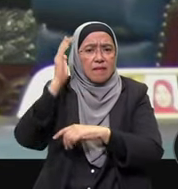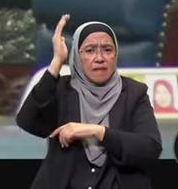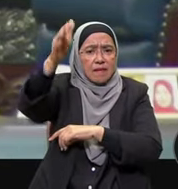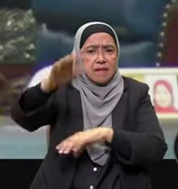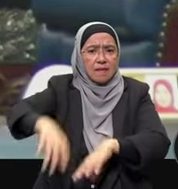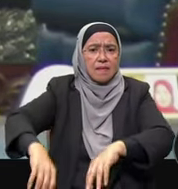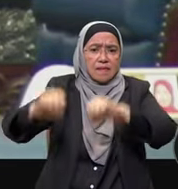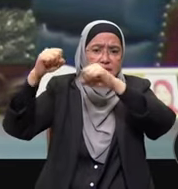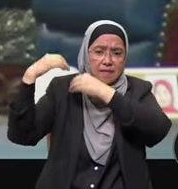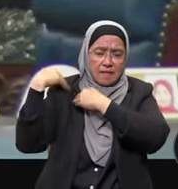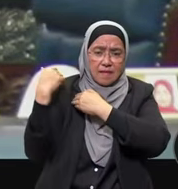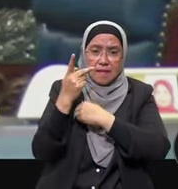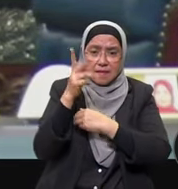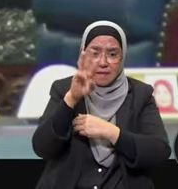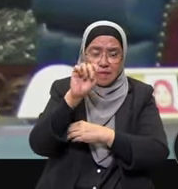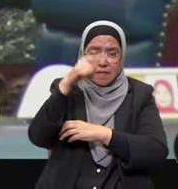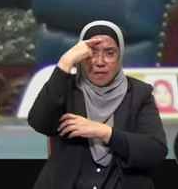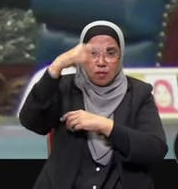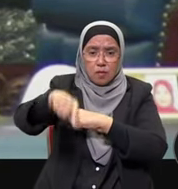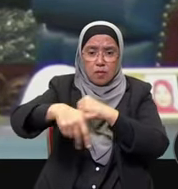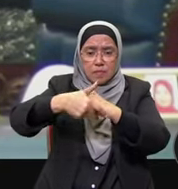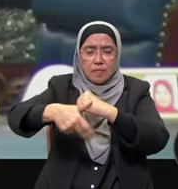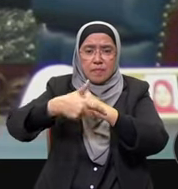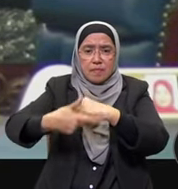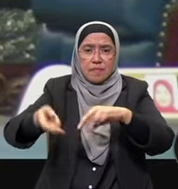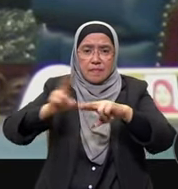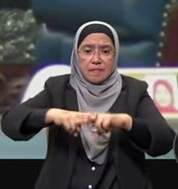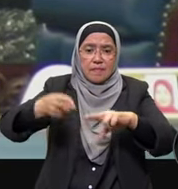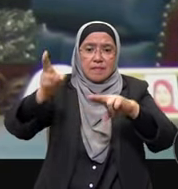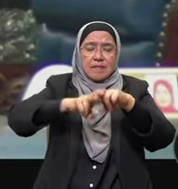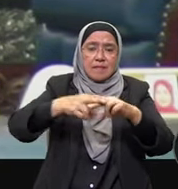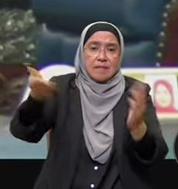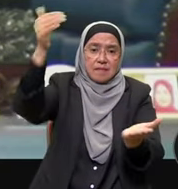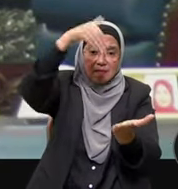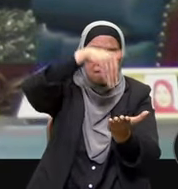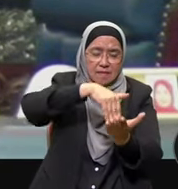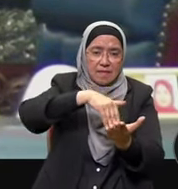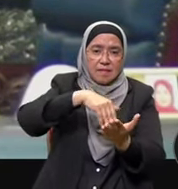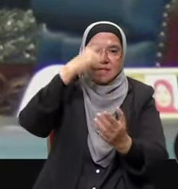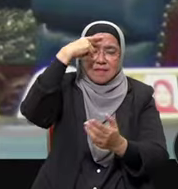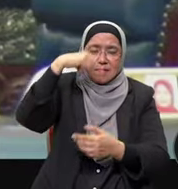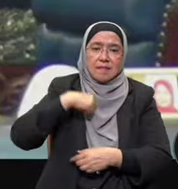meningkatkan semula simpanan k ahli yang